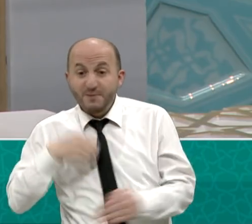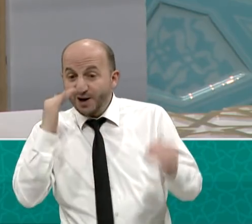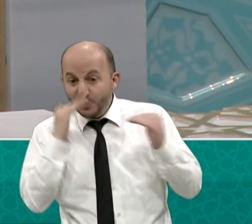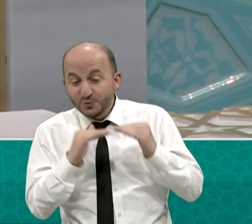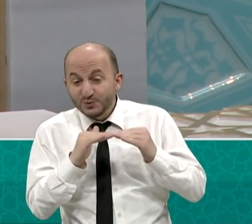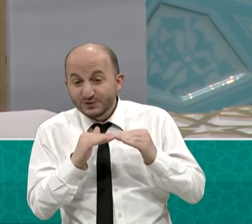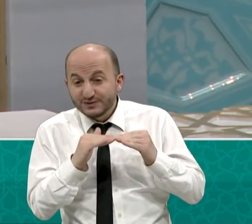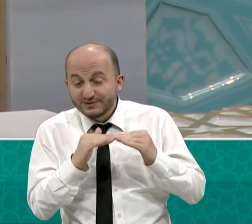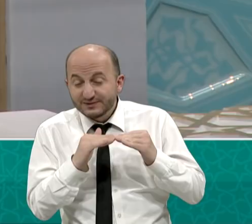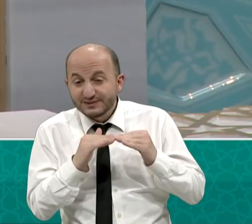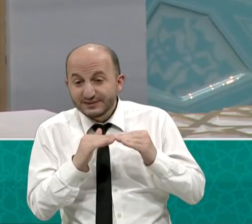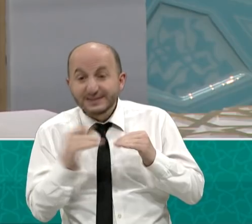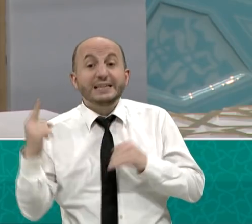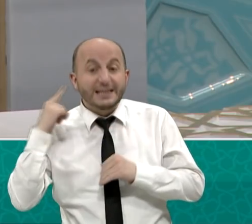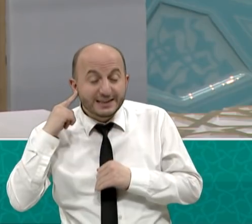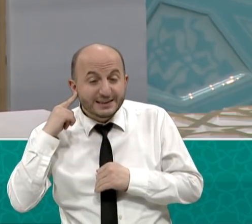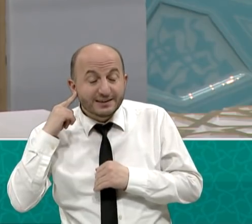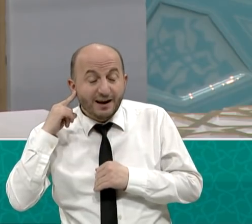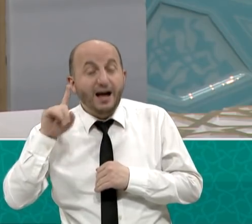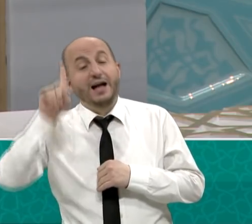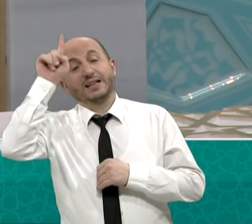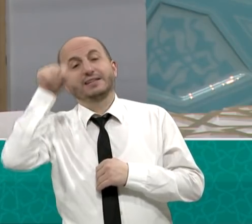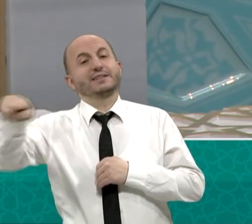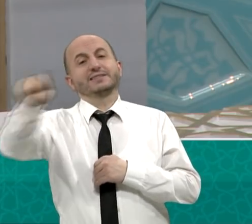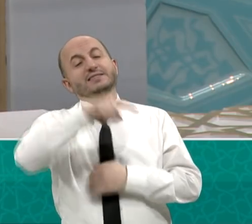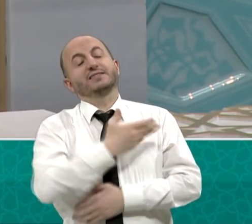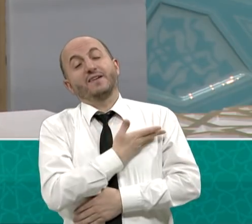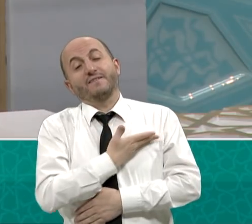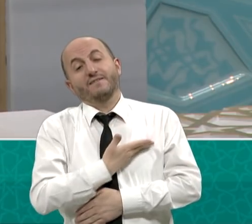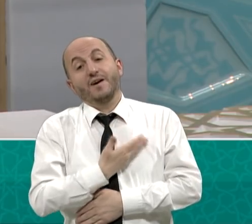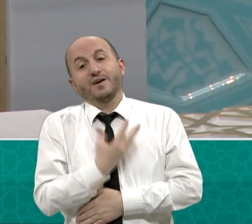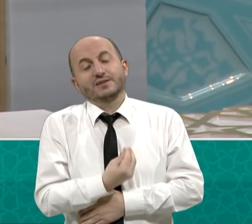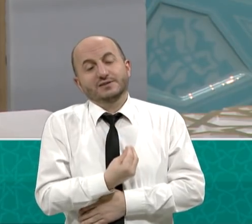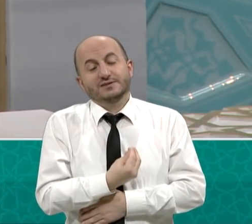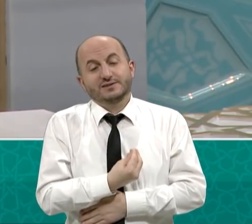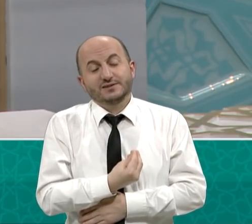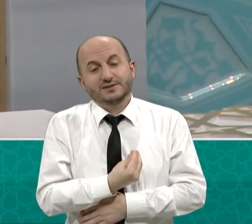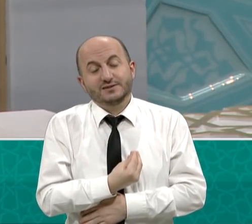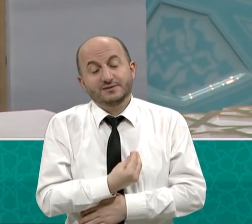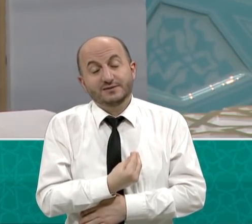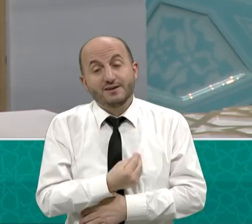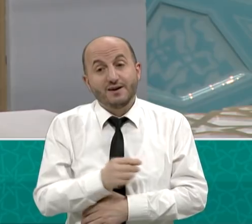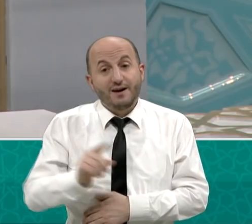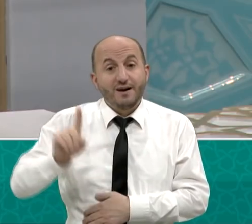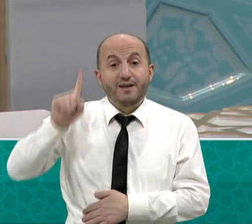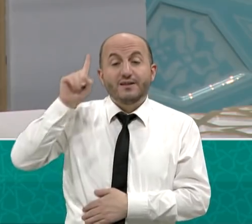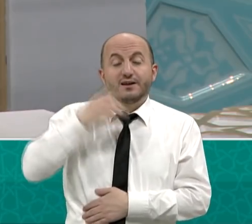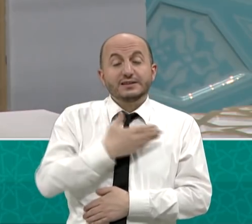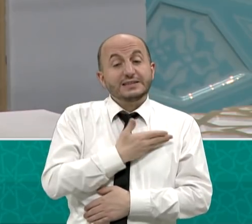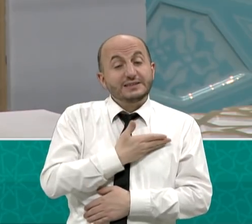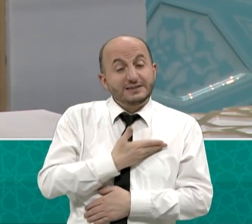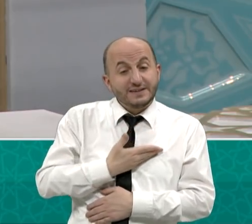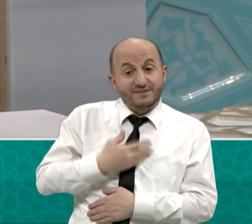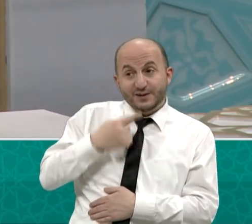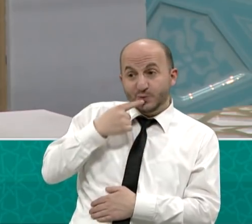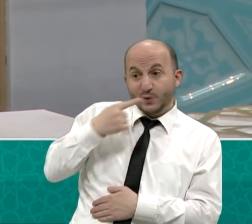ki yuhibbukumullah. Allah da sizi böylece sevsin buyuruyor. Demek ki Allah'ı sevdiğini söyleyen